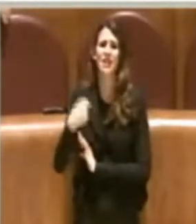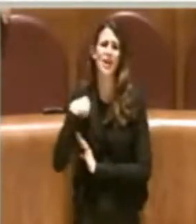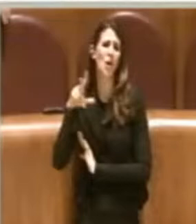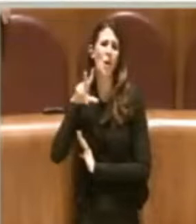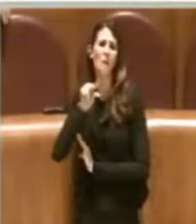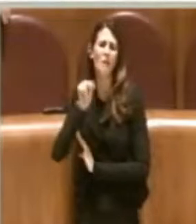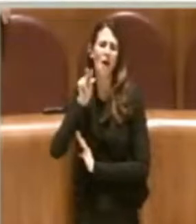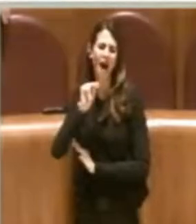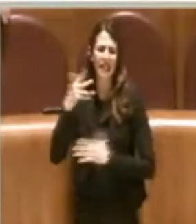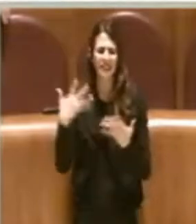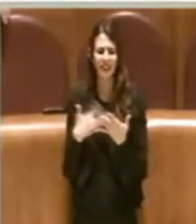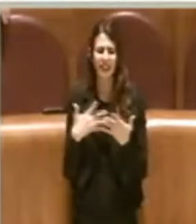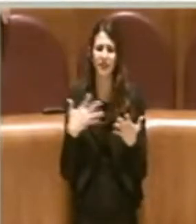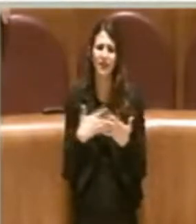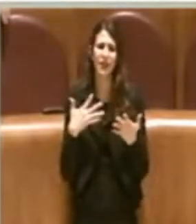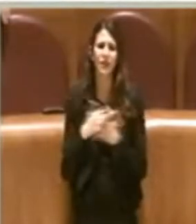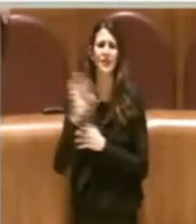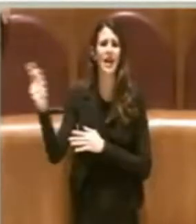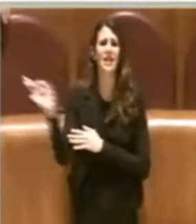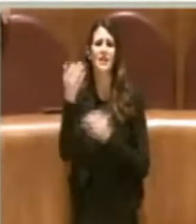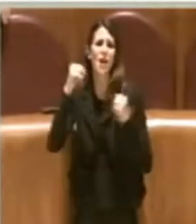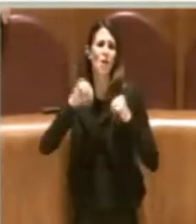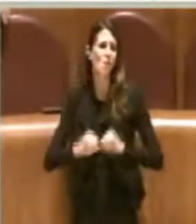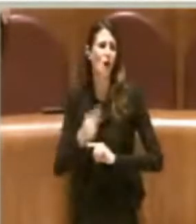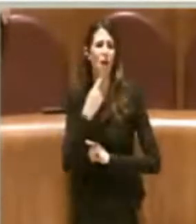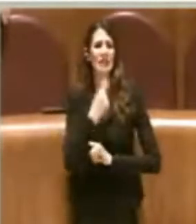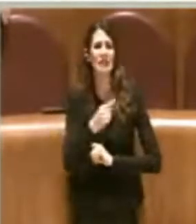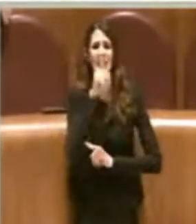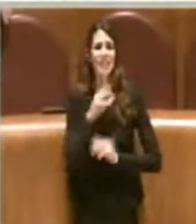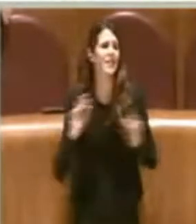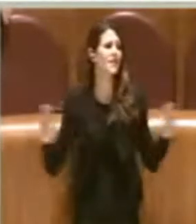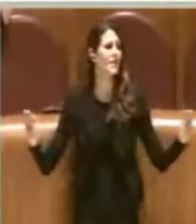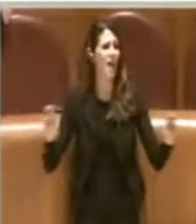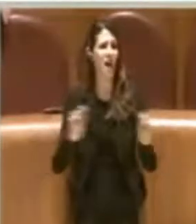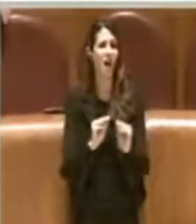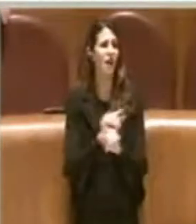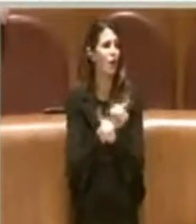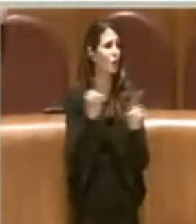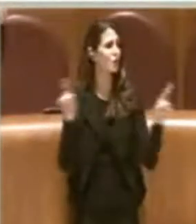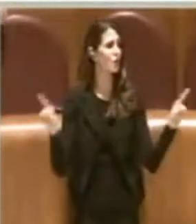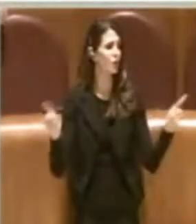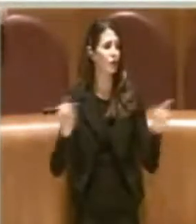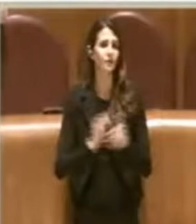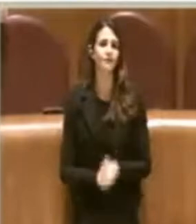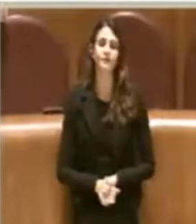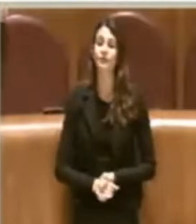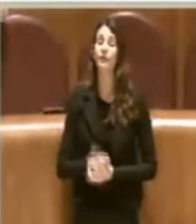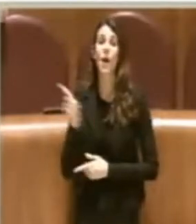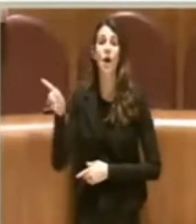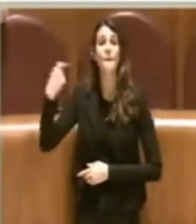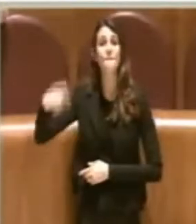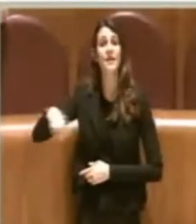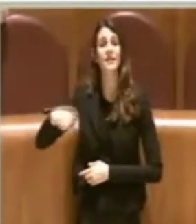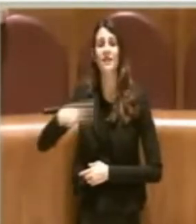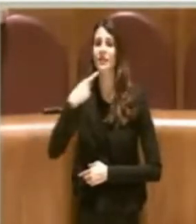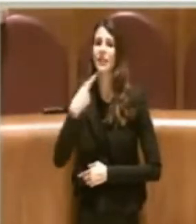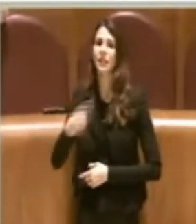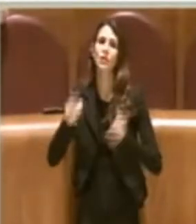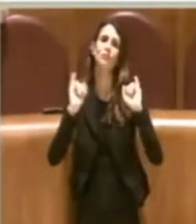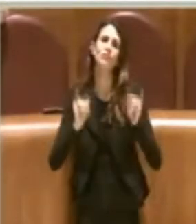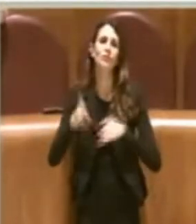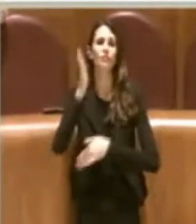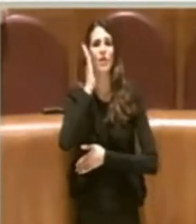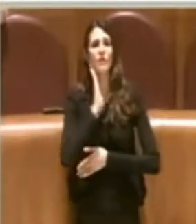perché se può un attimo è difficile... Sì, colleghi, cortesemente se si potesse fare silenzio...